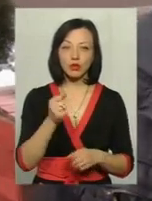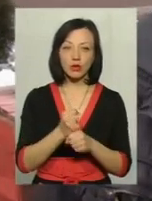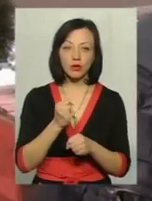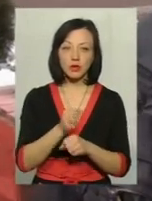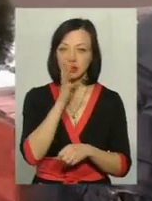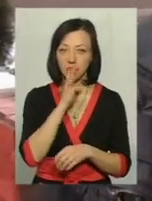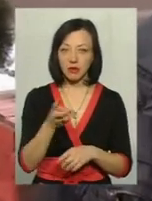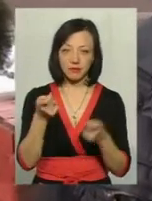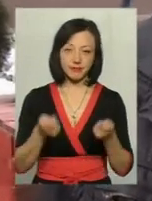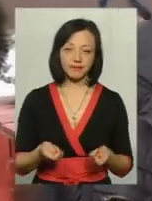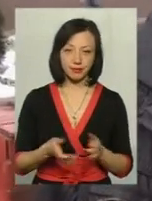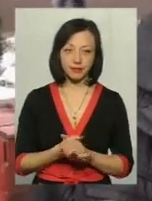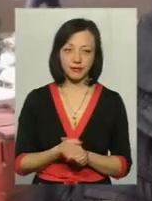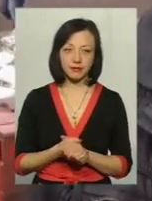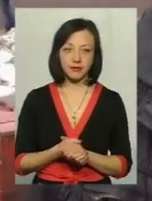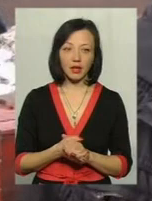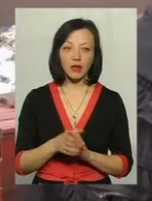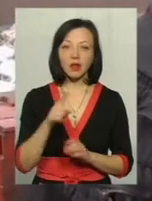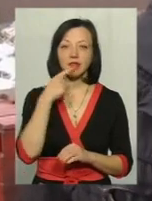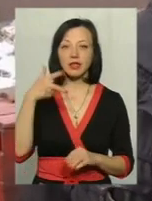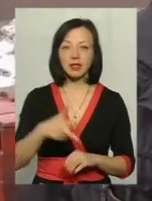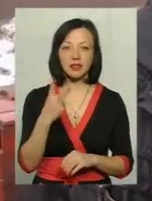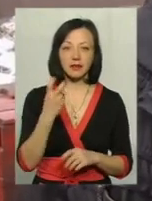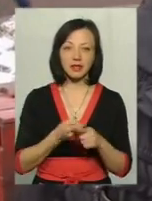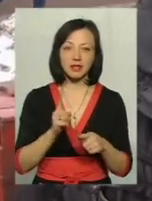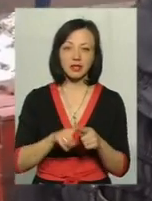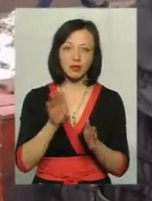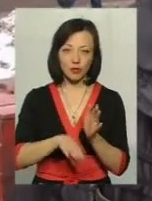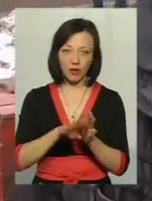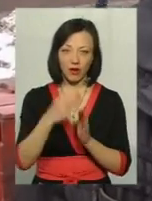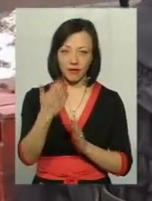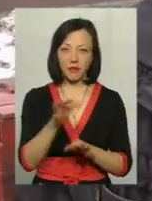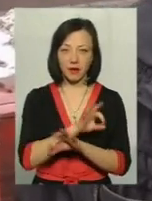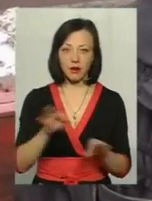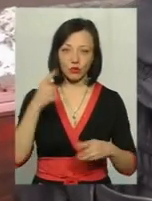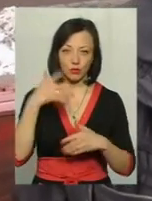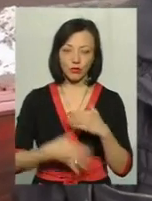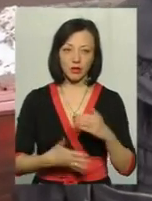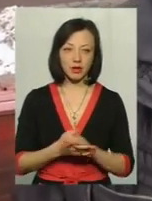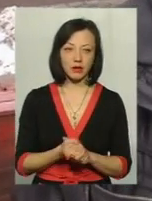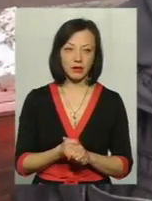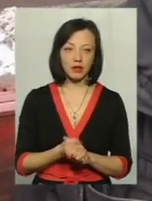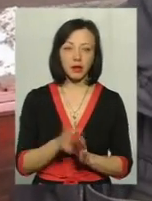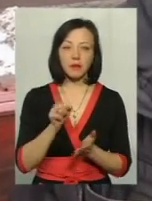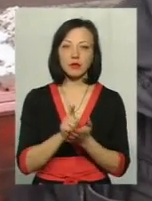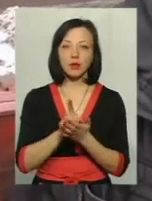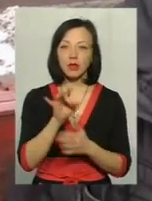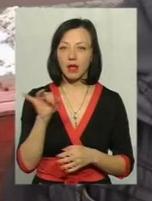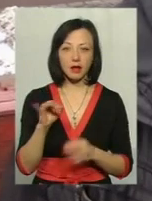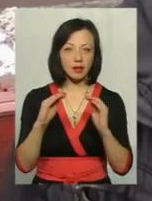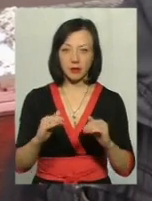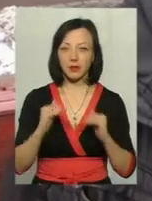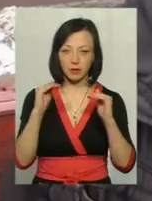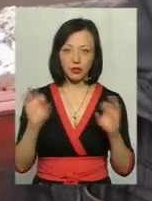людей зарплати. Те, що вони сказали 3200, це все ерунда, ви це прекрасно самі розумієте. Пенсіонерам не